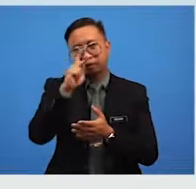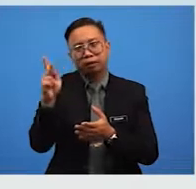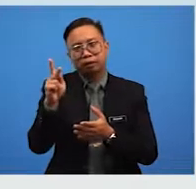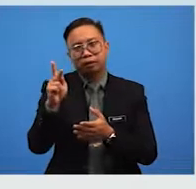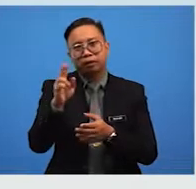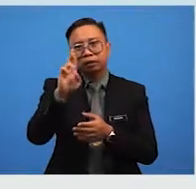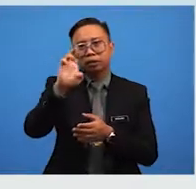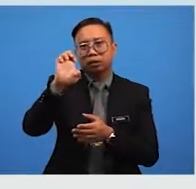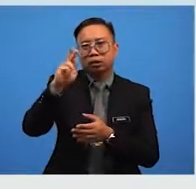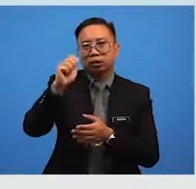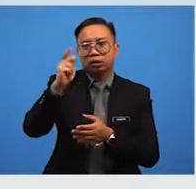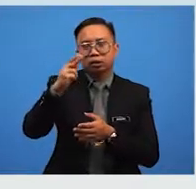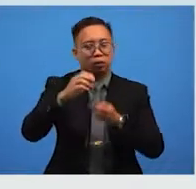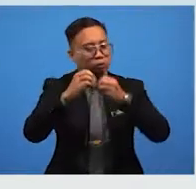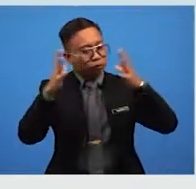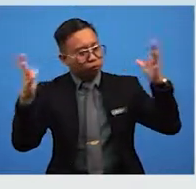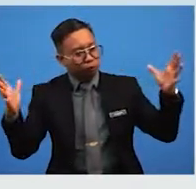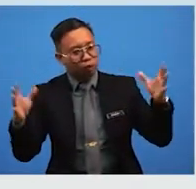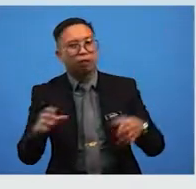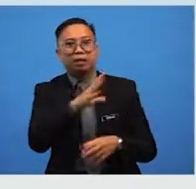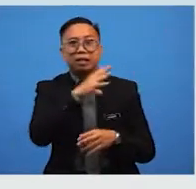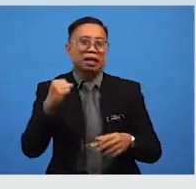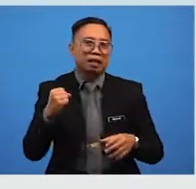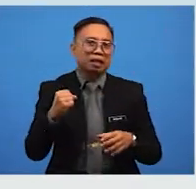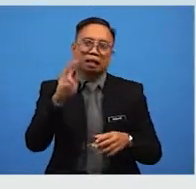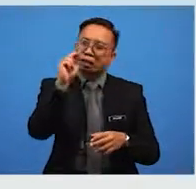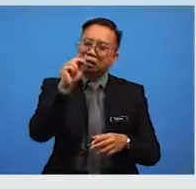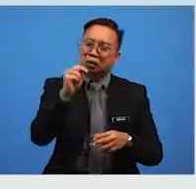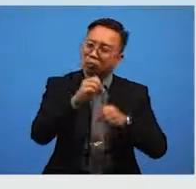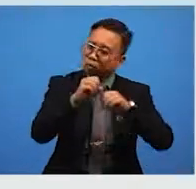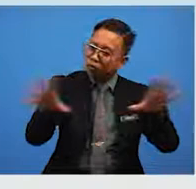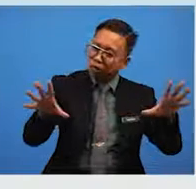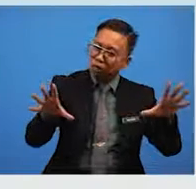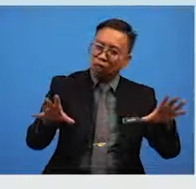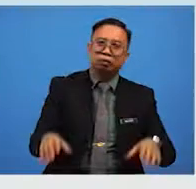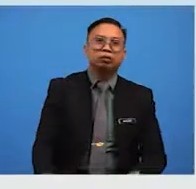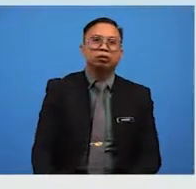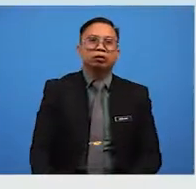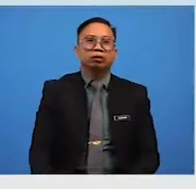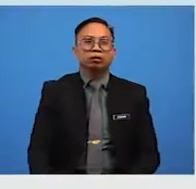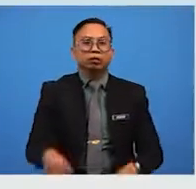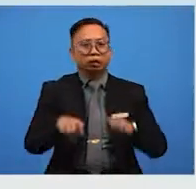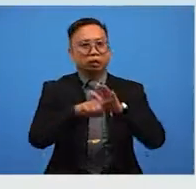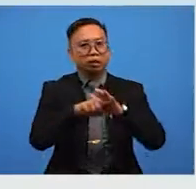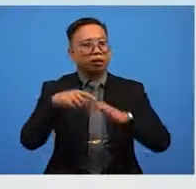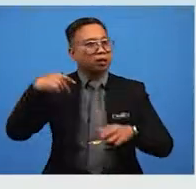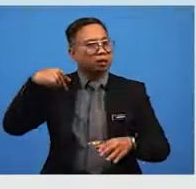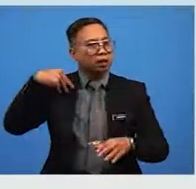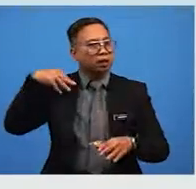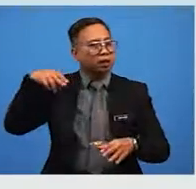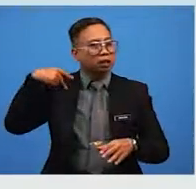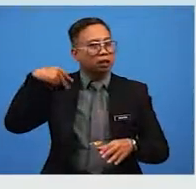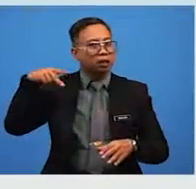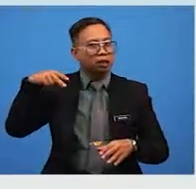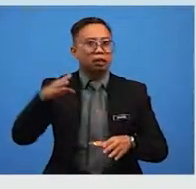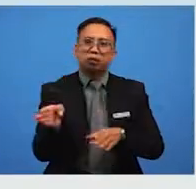rekahan batuan semakin besar dan akhirnya pecah kepada serpihan yang terkumpul di kaki bukit,